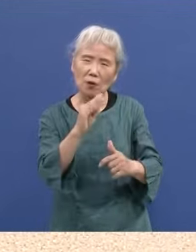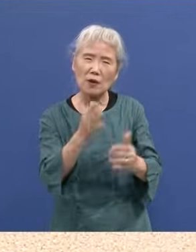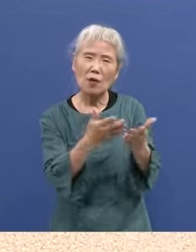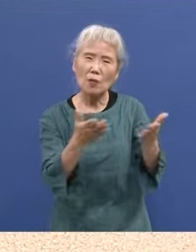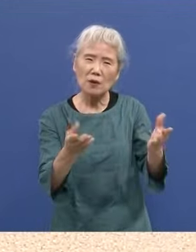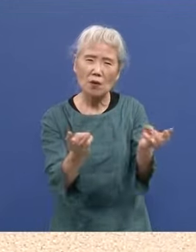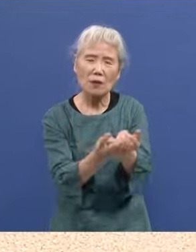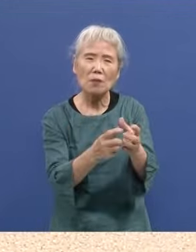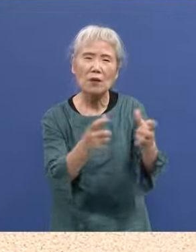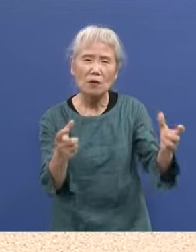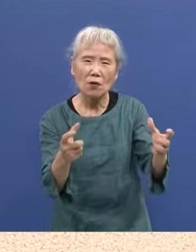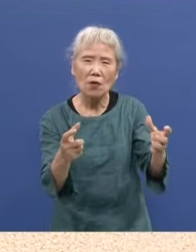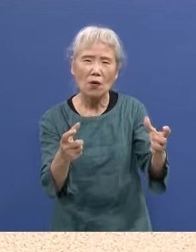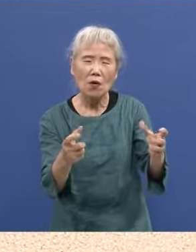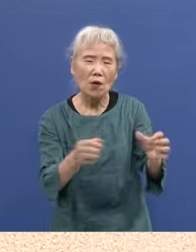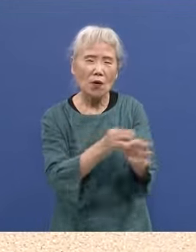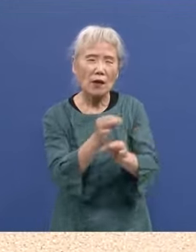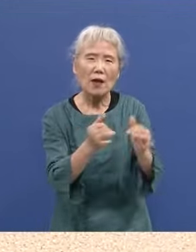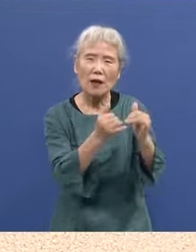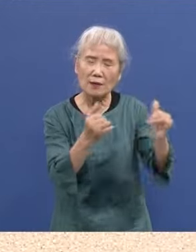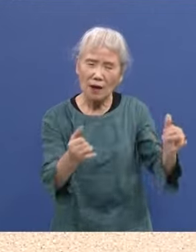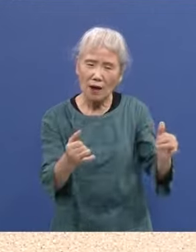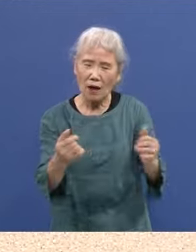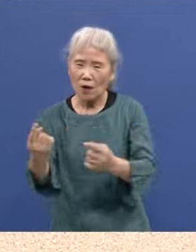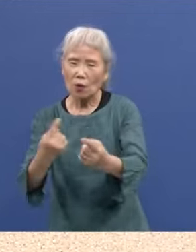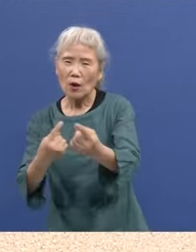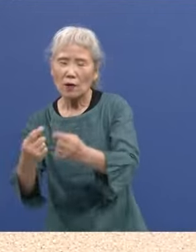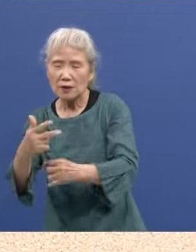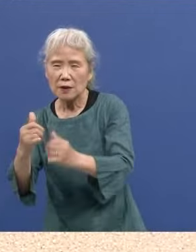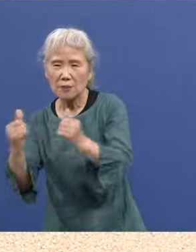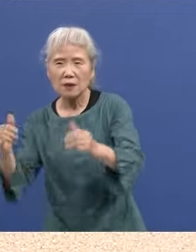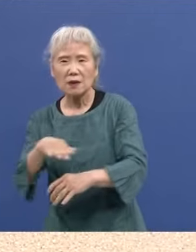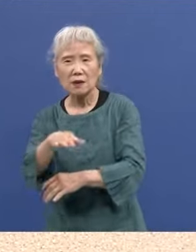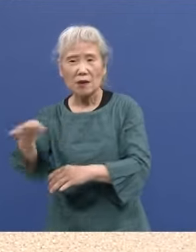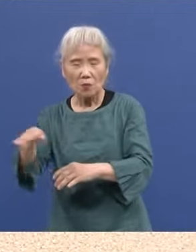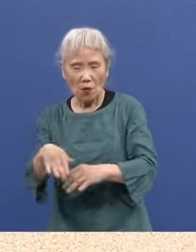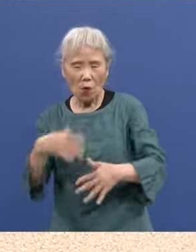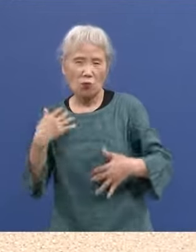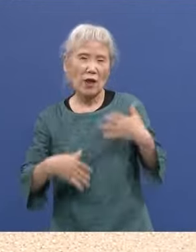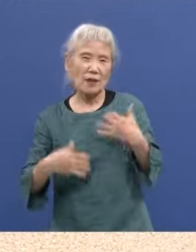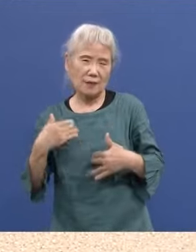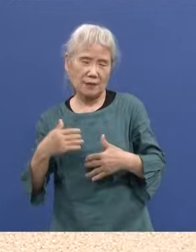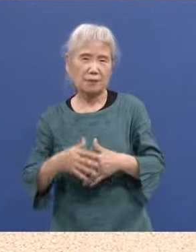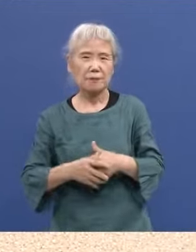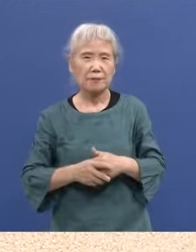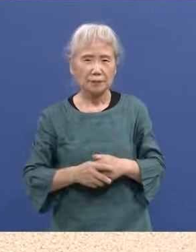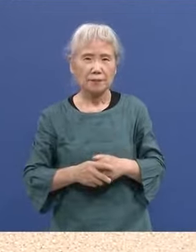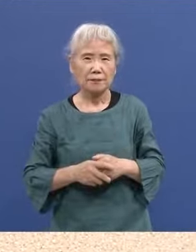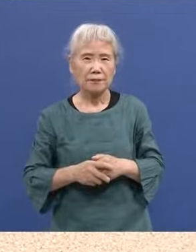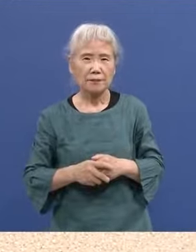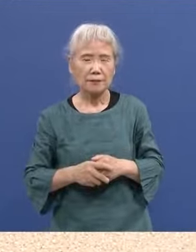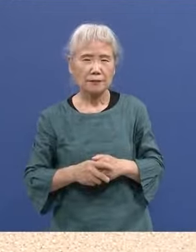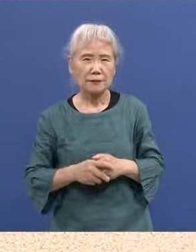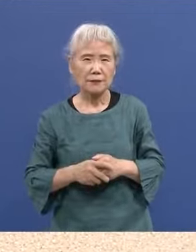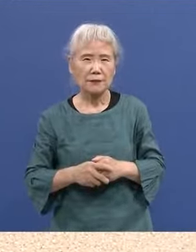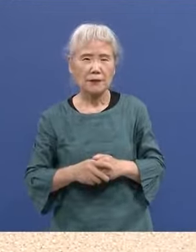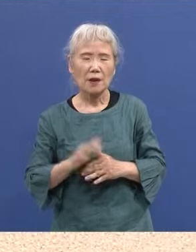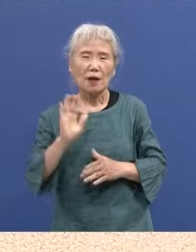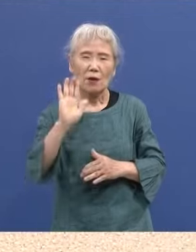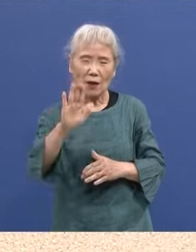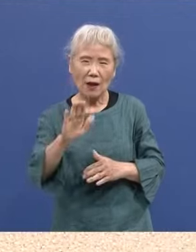が増えると経営する側にとっても、お客さんになる市民にとっても嬉しいことですよね。では馬場さん、これ